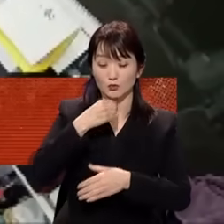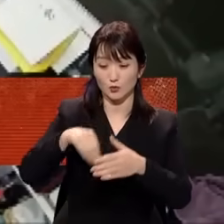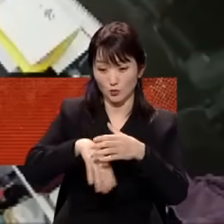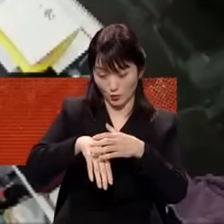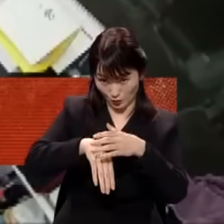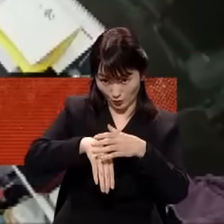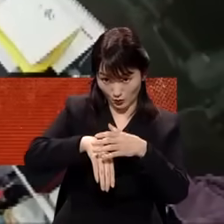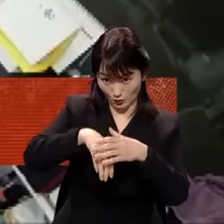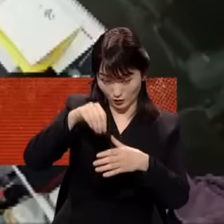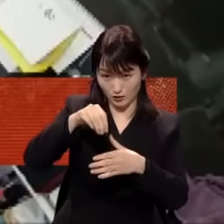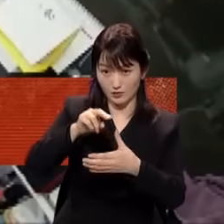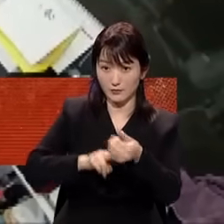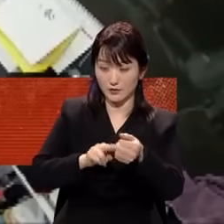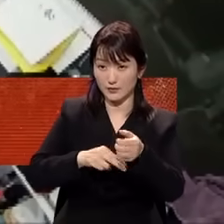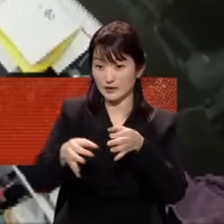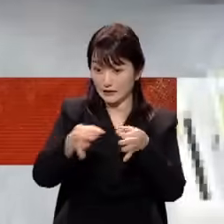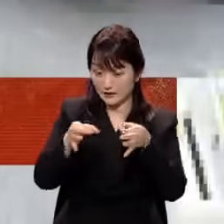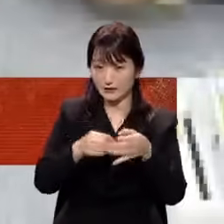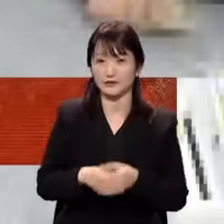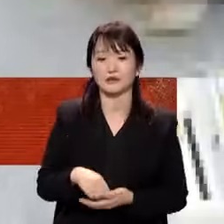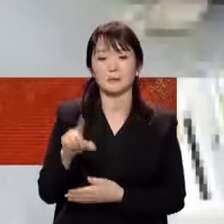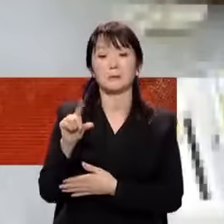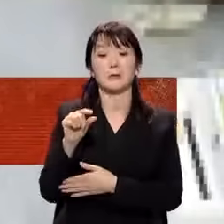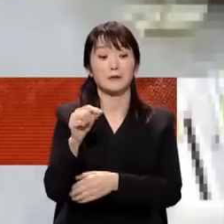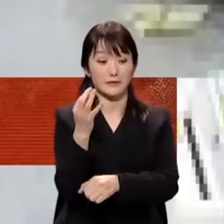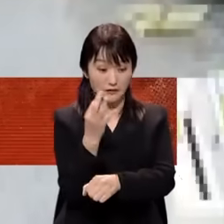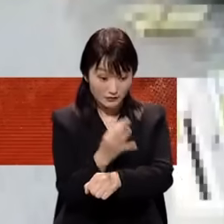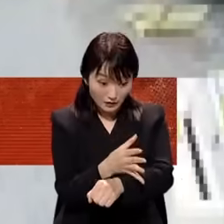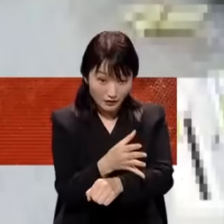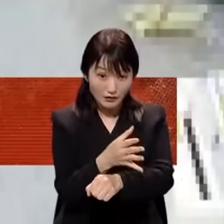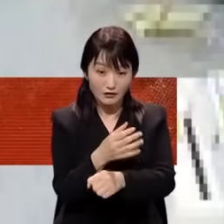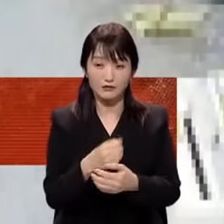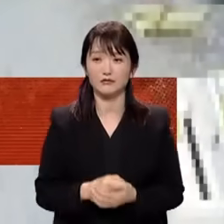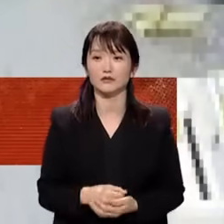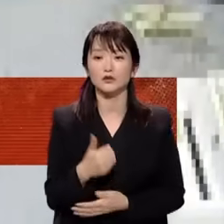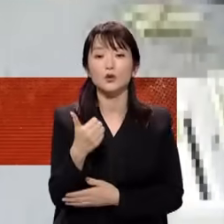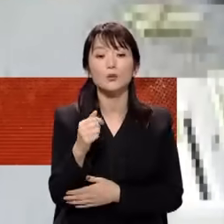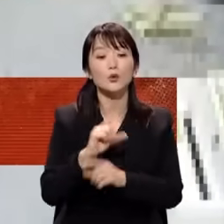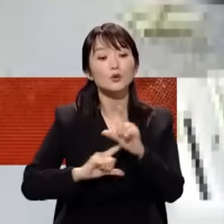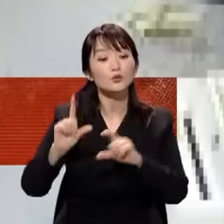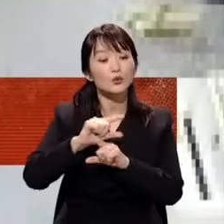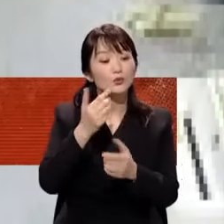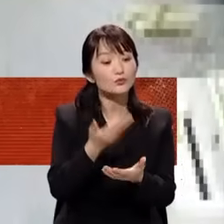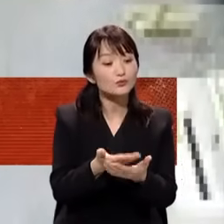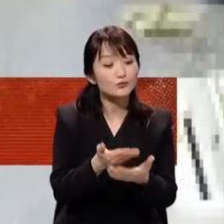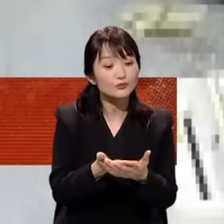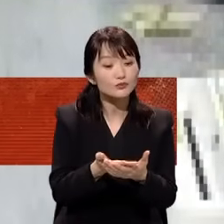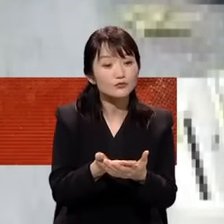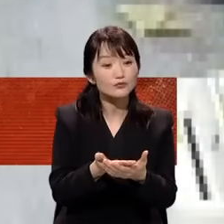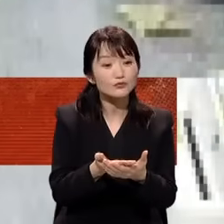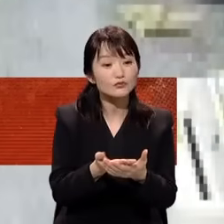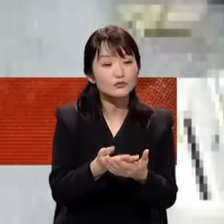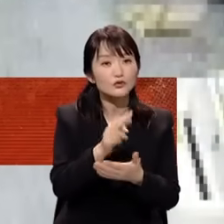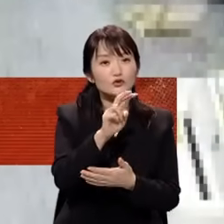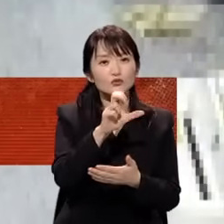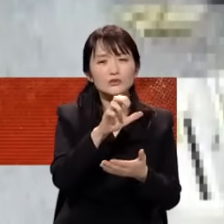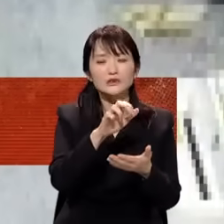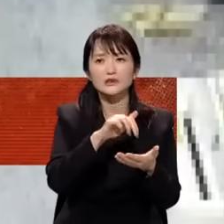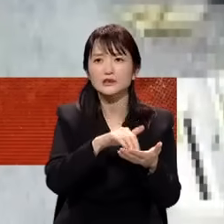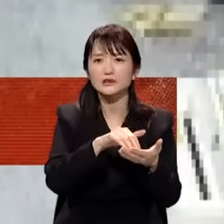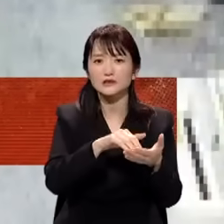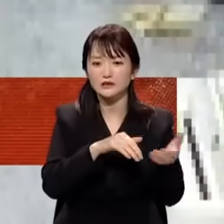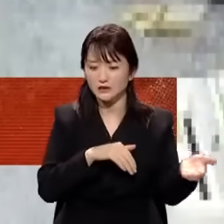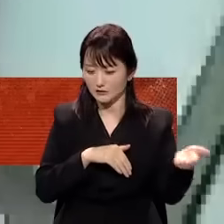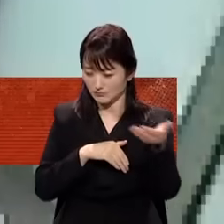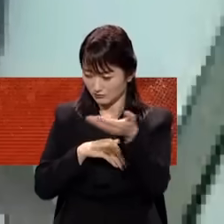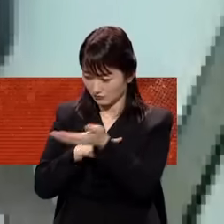판매점이라고 하는데 복권 만 원어치로 구매를 한 겁니다. 만 원어치로 구매를 하고 5만 원어치 더 주세요 라고 직접 복권 25장이라고 하는데,